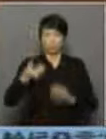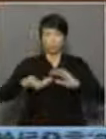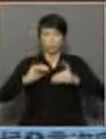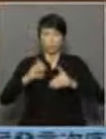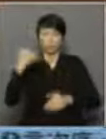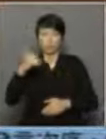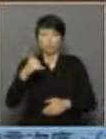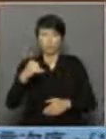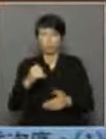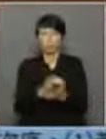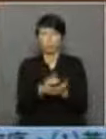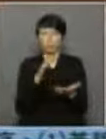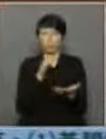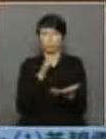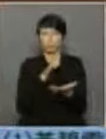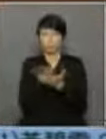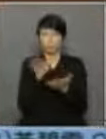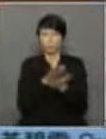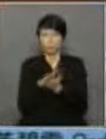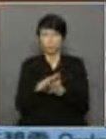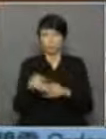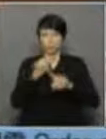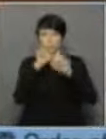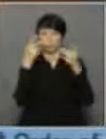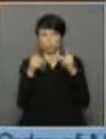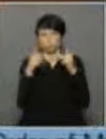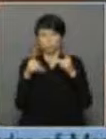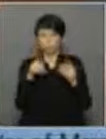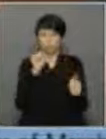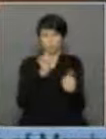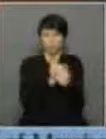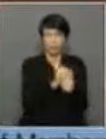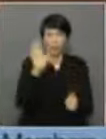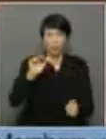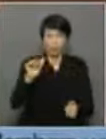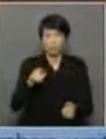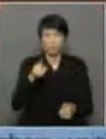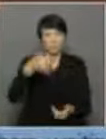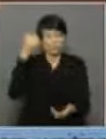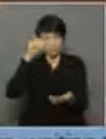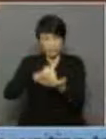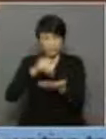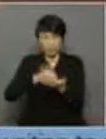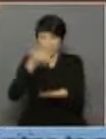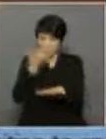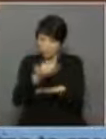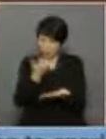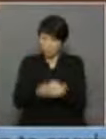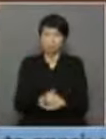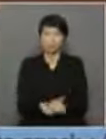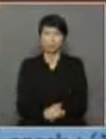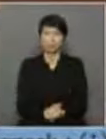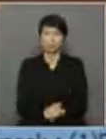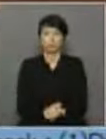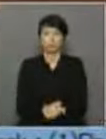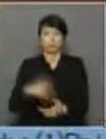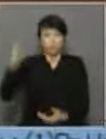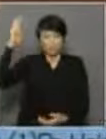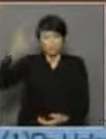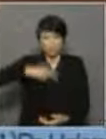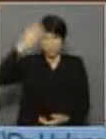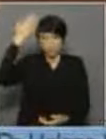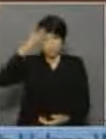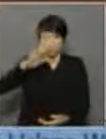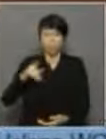主動撤回文件，跟住屯門那些好合咩？你死梗的，基本上就是這個，是這個是常識來的，